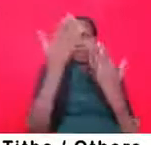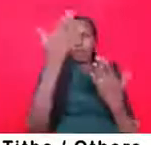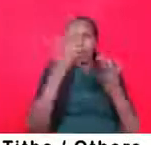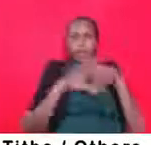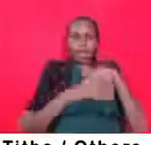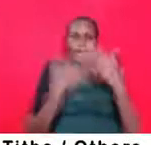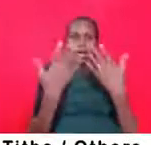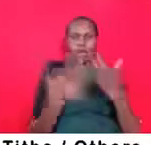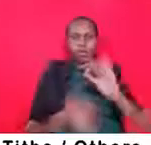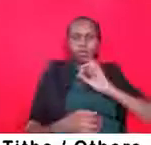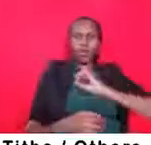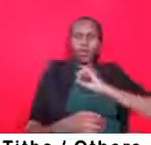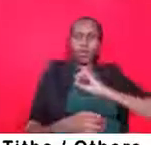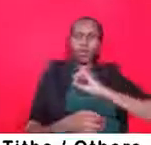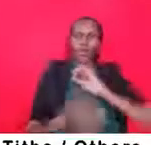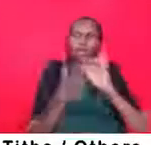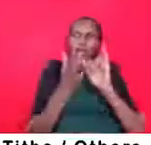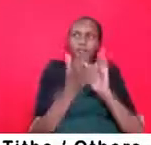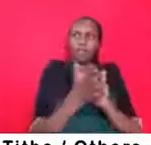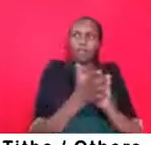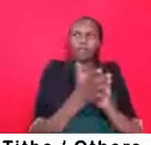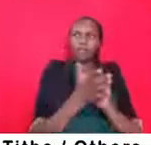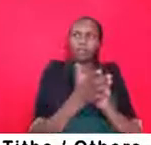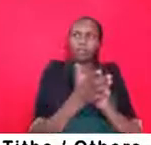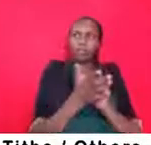mwake, ambalo